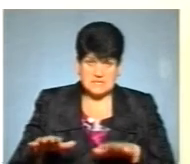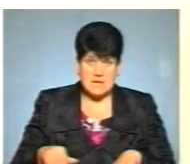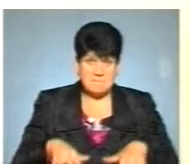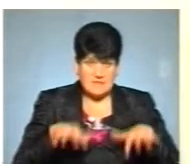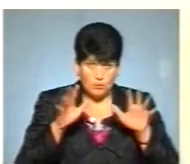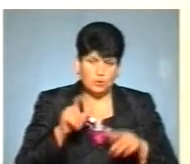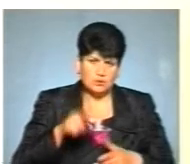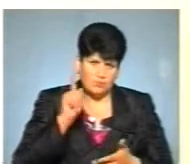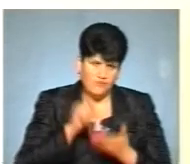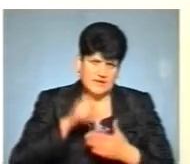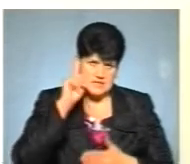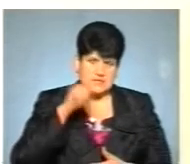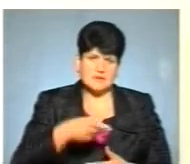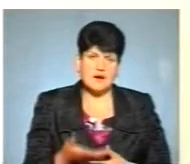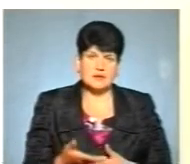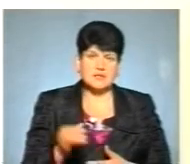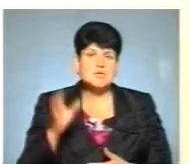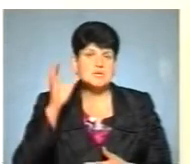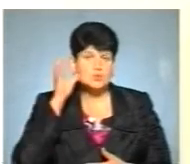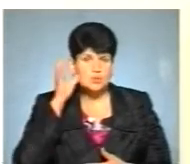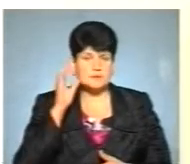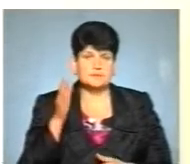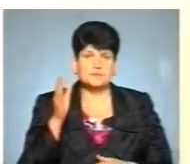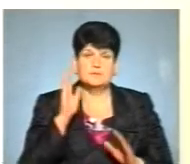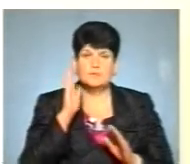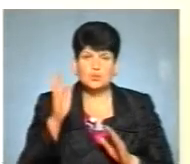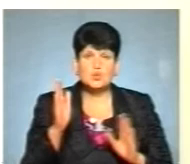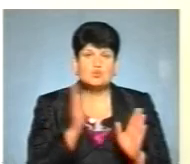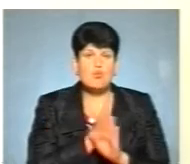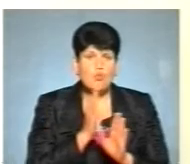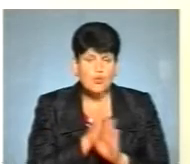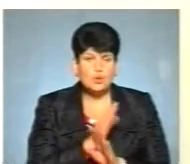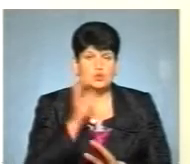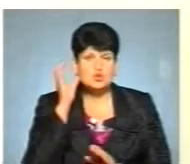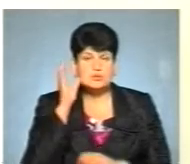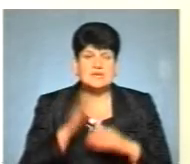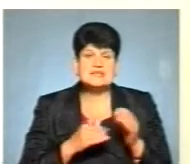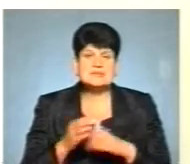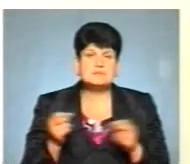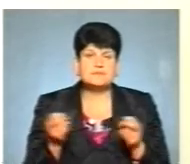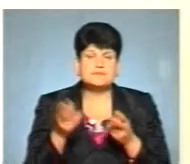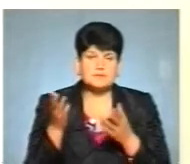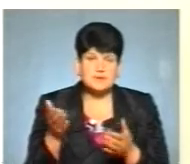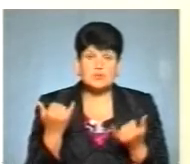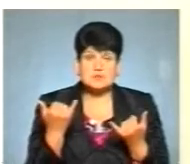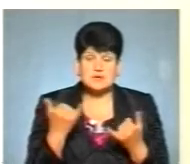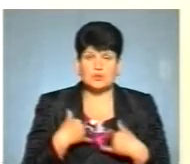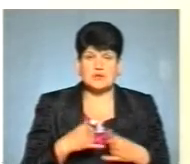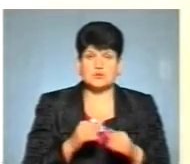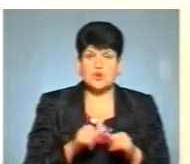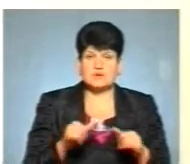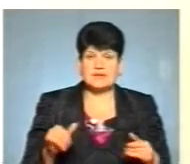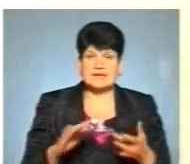повинні знати. І слухати прогноз погоди, і бажано слухати фахівців. От зараз у нас розвинений